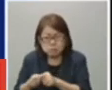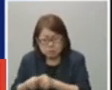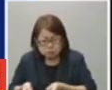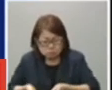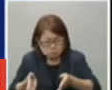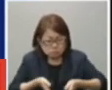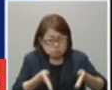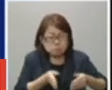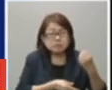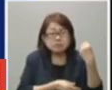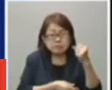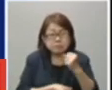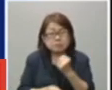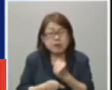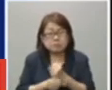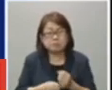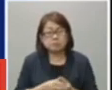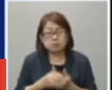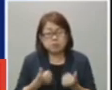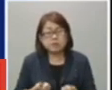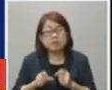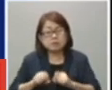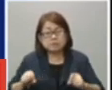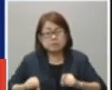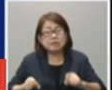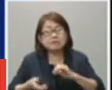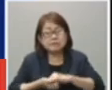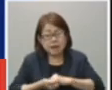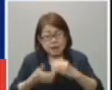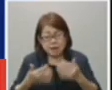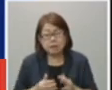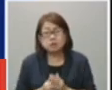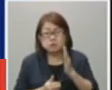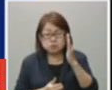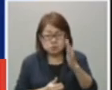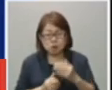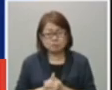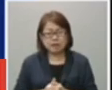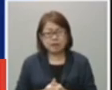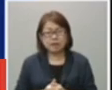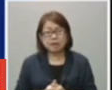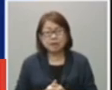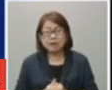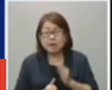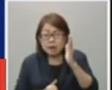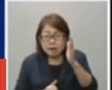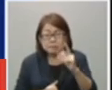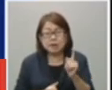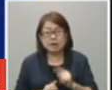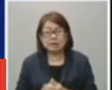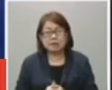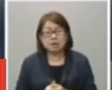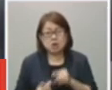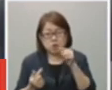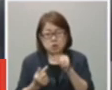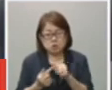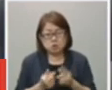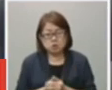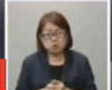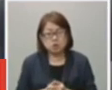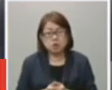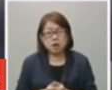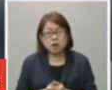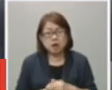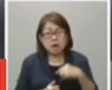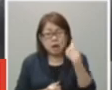เพื่อให้การเซ็นสัญญาดังกล่าวเนี่ยแล้วเสร็จก่อนการคืนอำนาจให้ประชาชนในช่วงที่ประเทศไร้การตรวจสอ